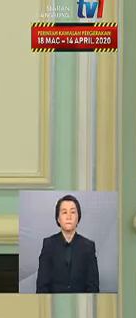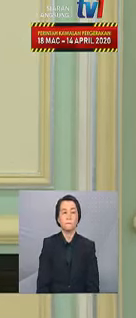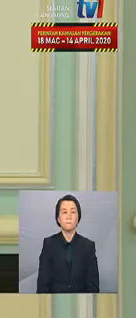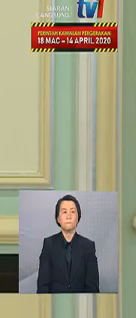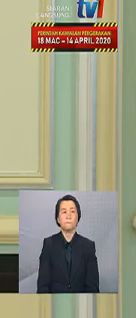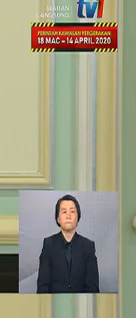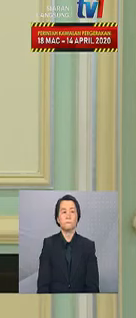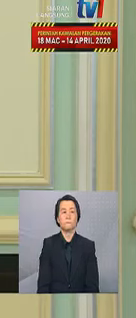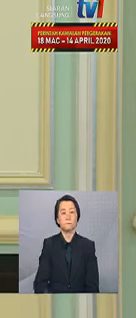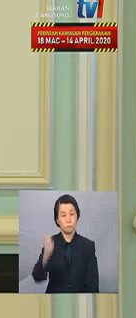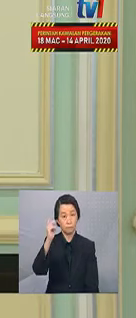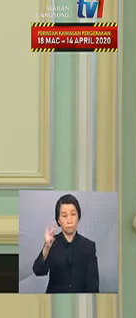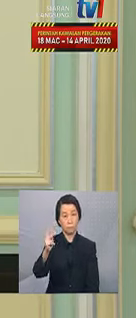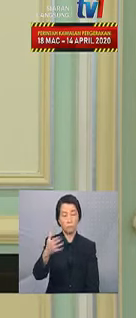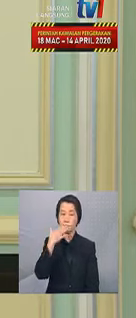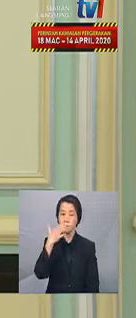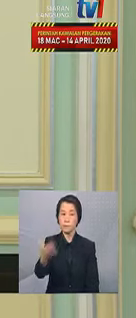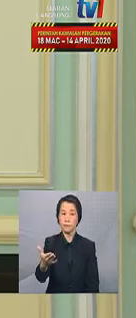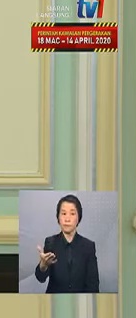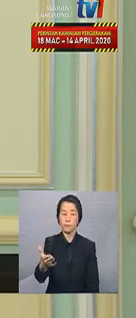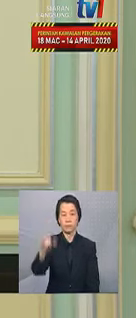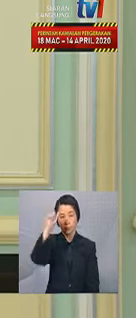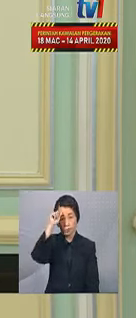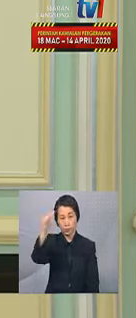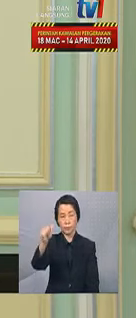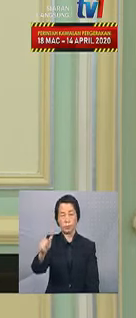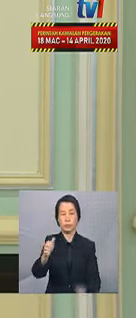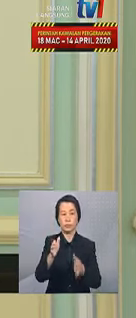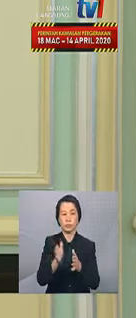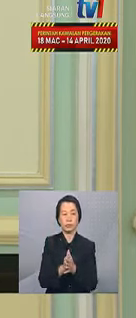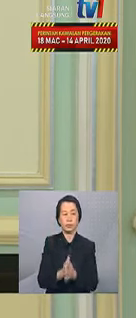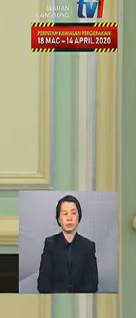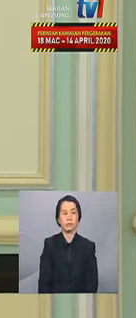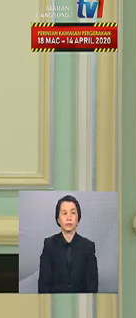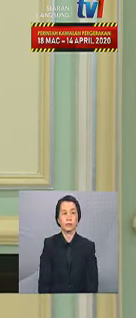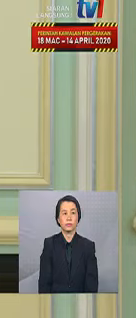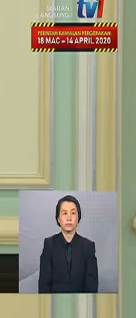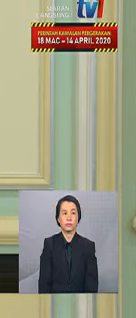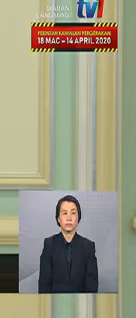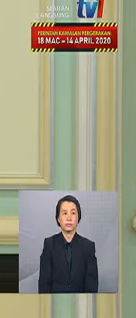Okey, terima kasih. Assalamualaikum warahmatullahi wabarakatuh.